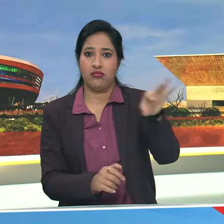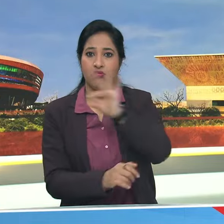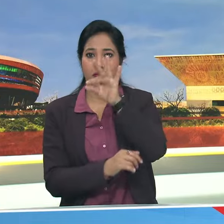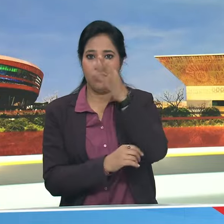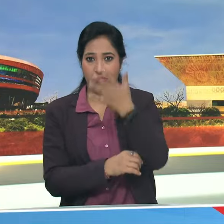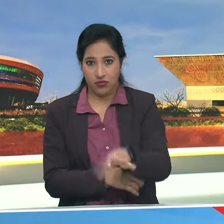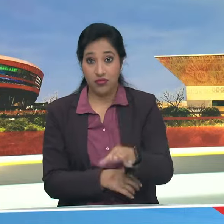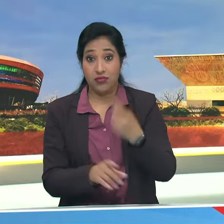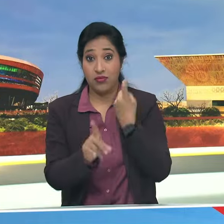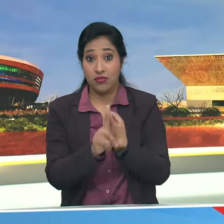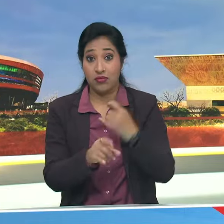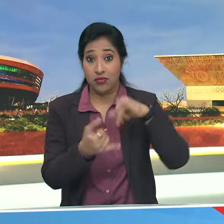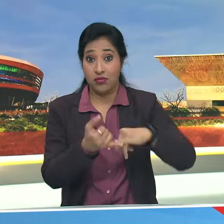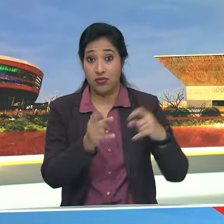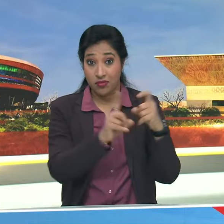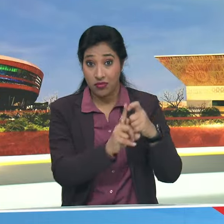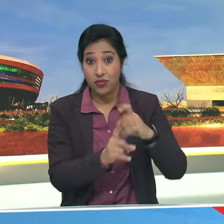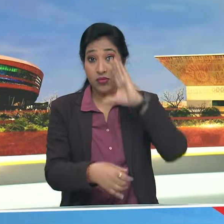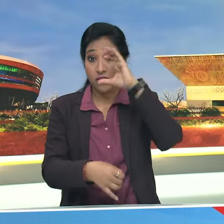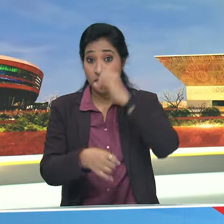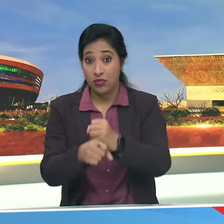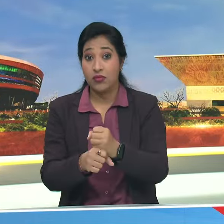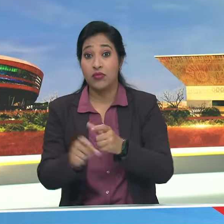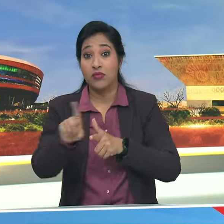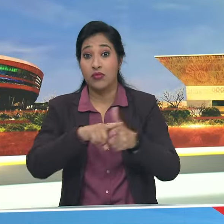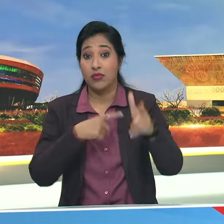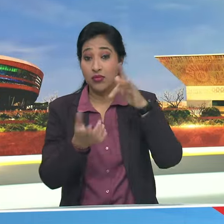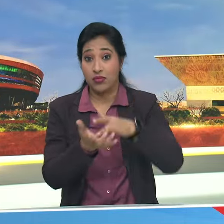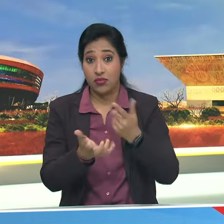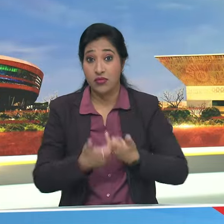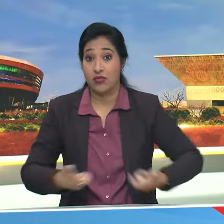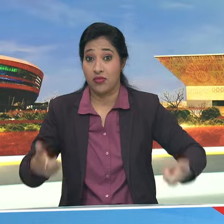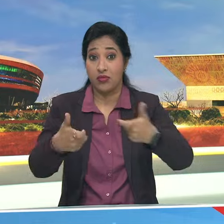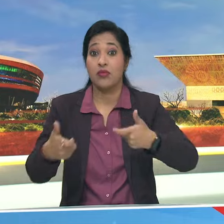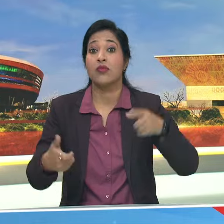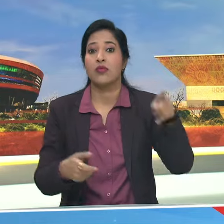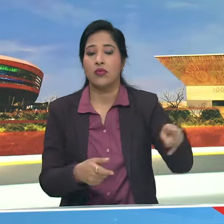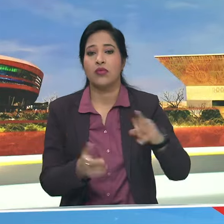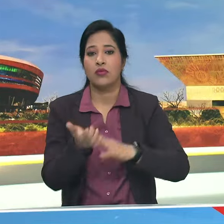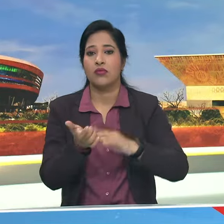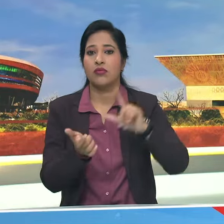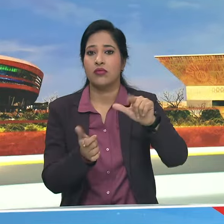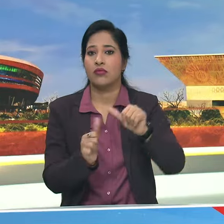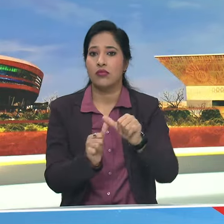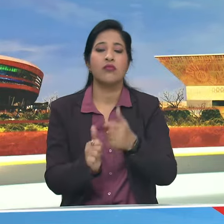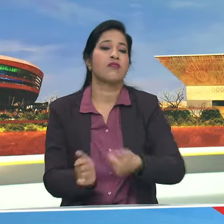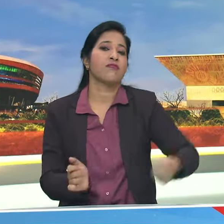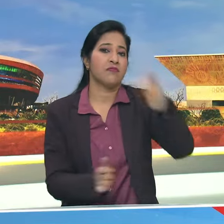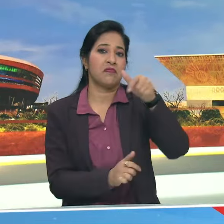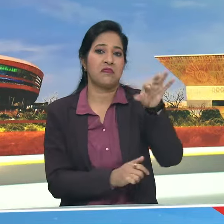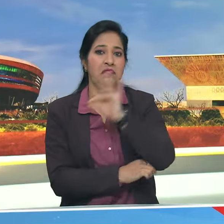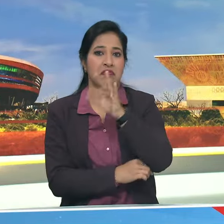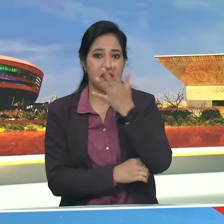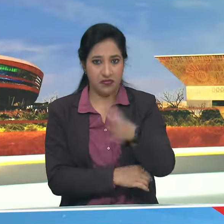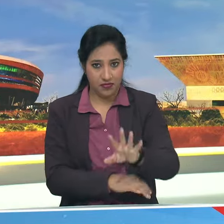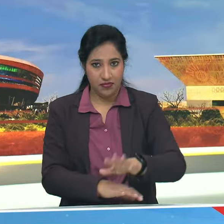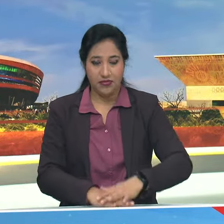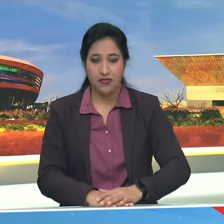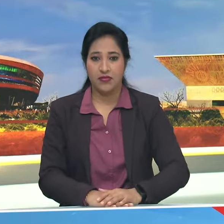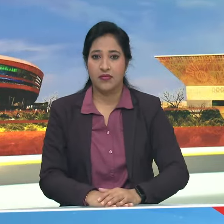बता दें कि किरण सिंह देव छत्तीसगढ़ के जगदलपुर विधानसभा सीट से विधायक हैं।